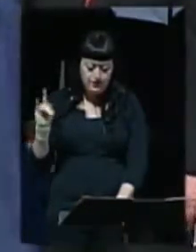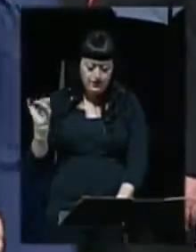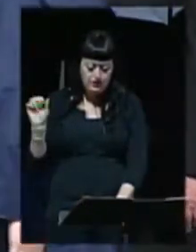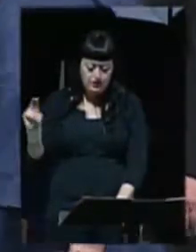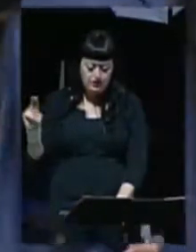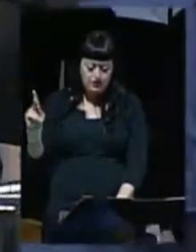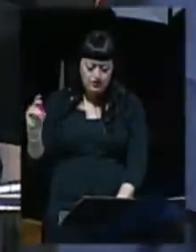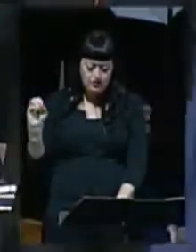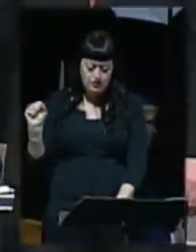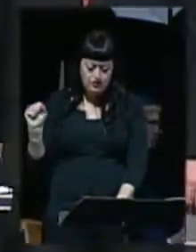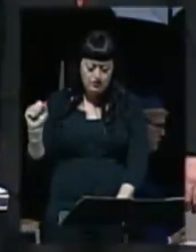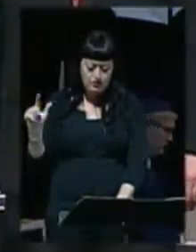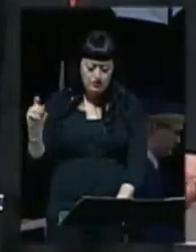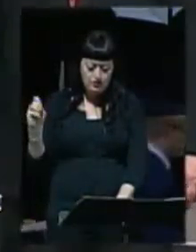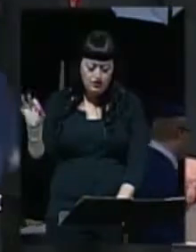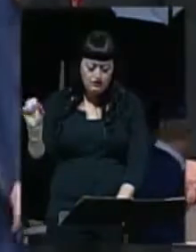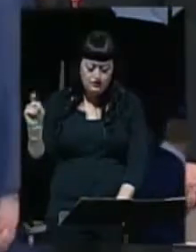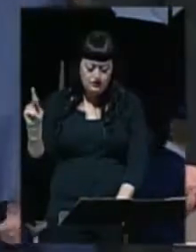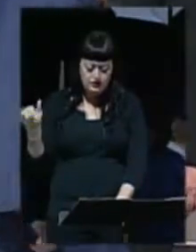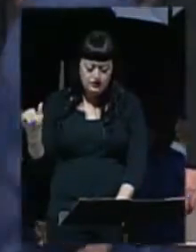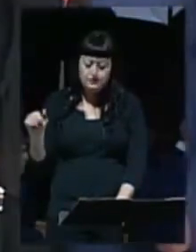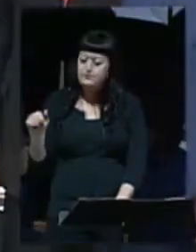Caitlin Kozlowski.